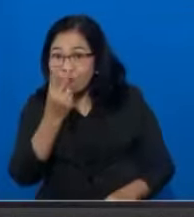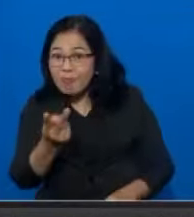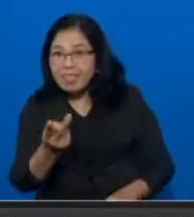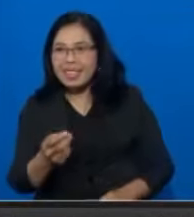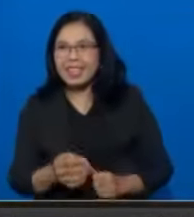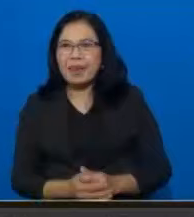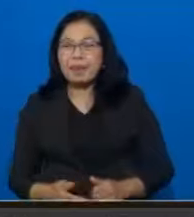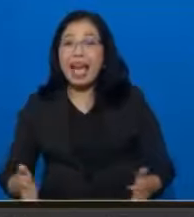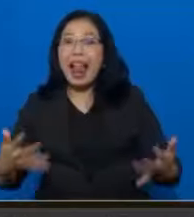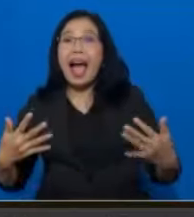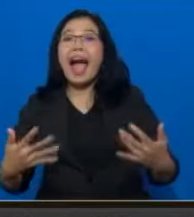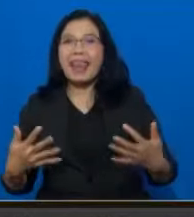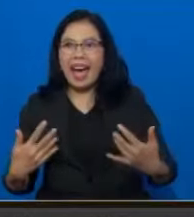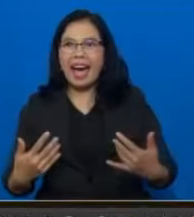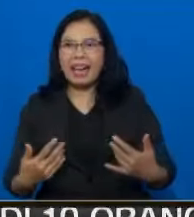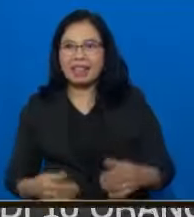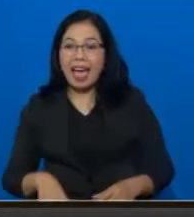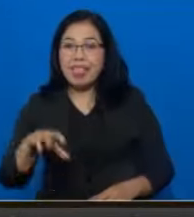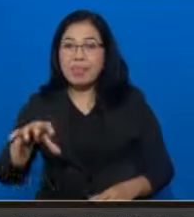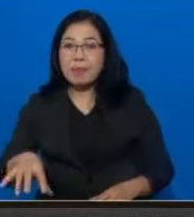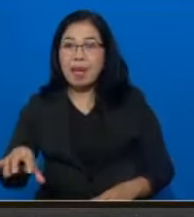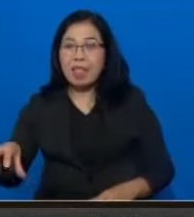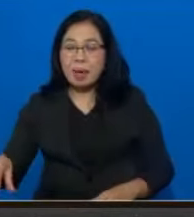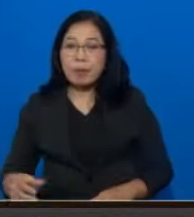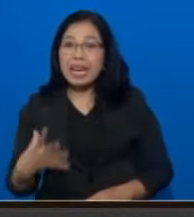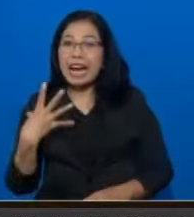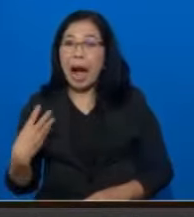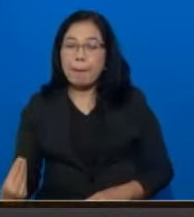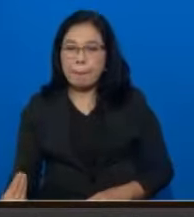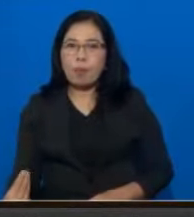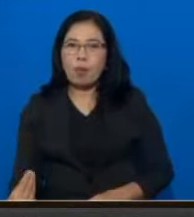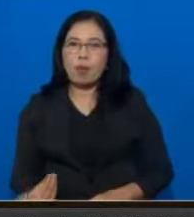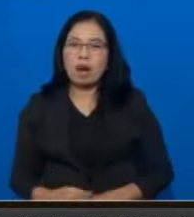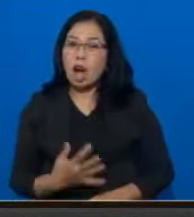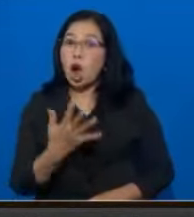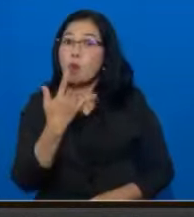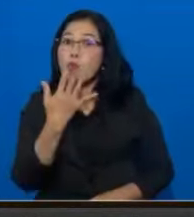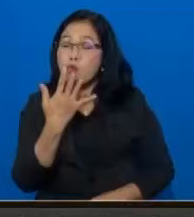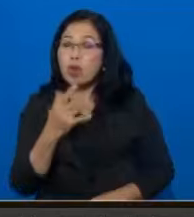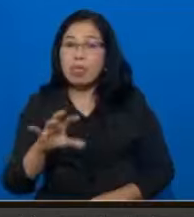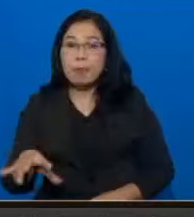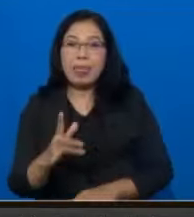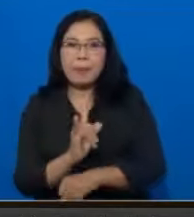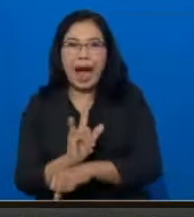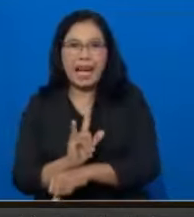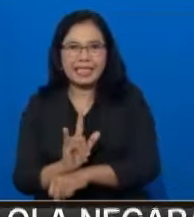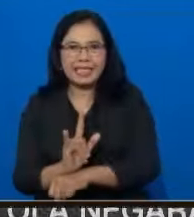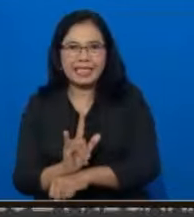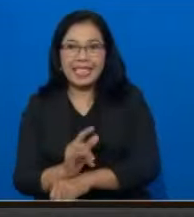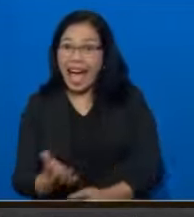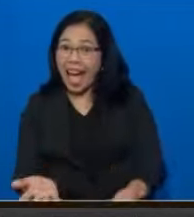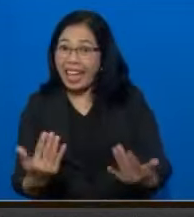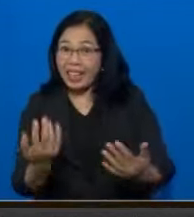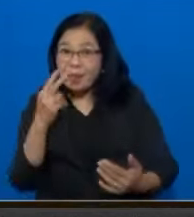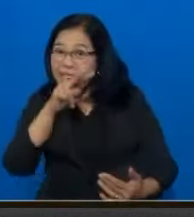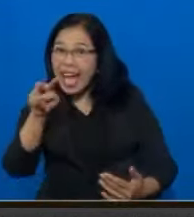menjadi langganan Anda juga rata-rata berdomisili di Kampung Bubur, Kawasan Tambun, Kabupaten Bekasi. Dan episode Sehari Menjadi sore ini akan mengajak Anda